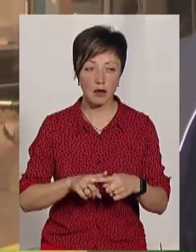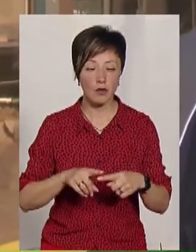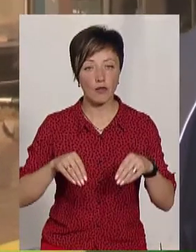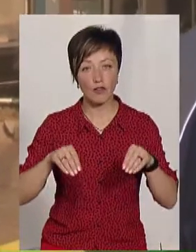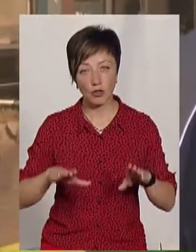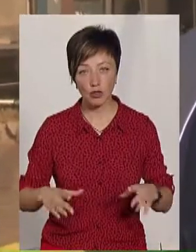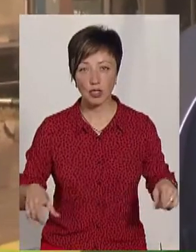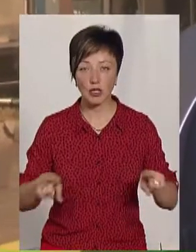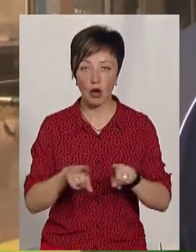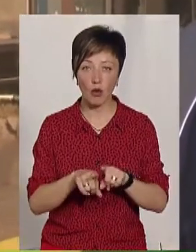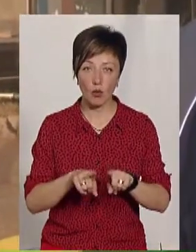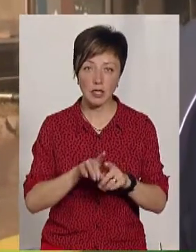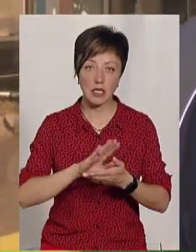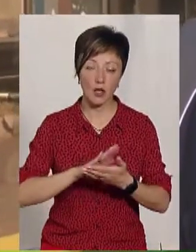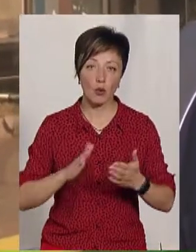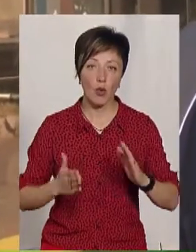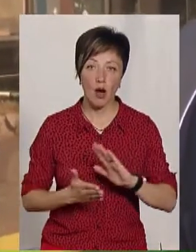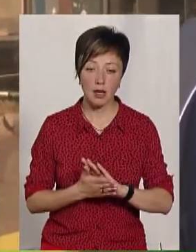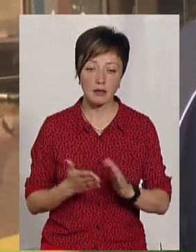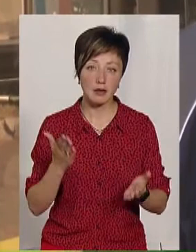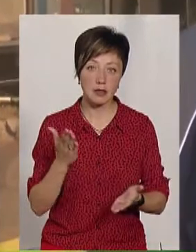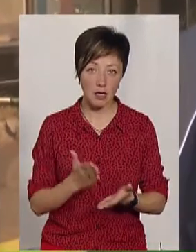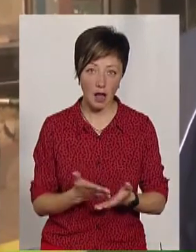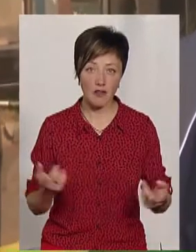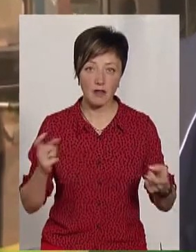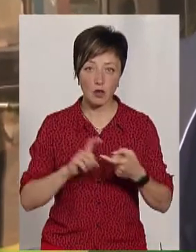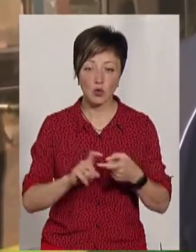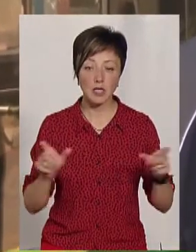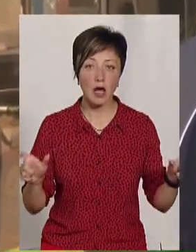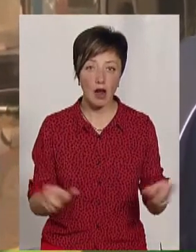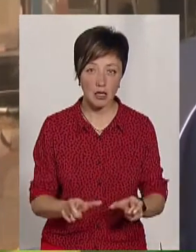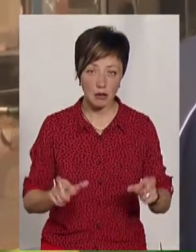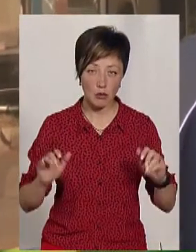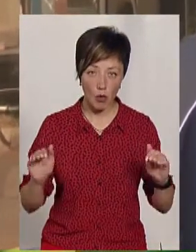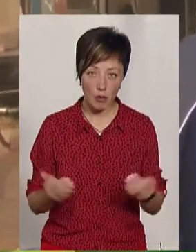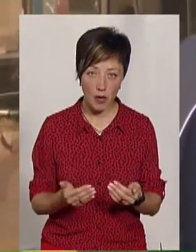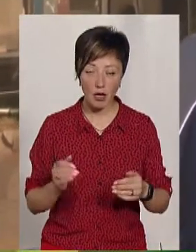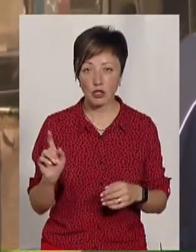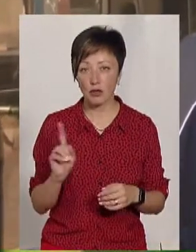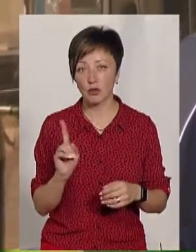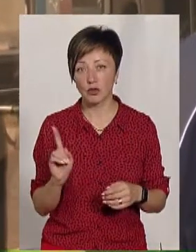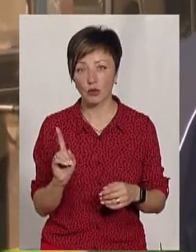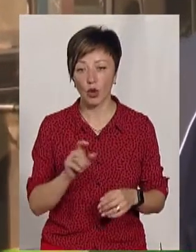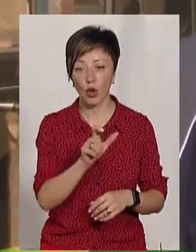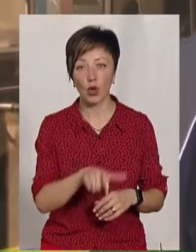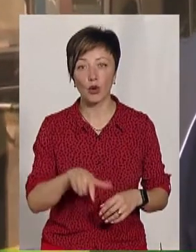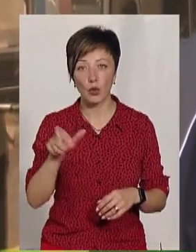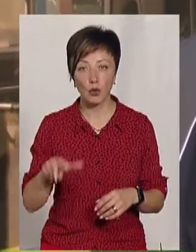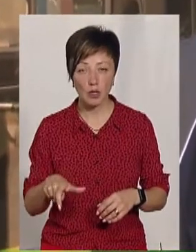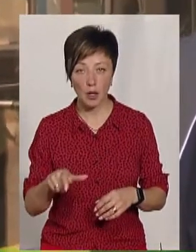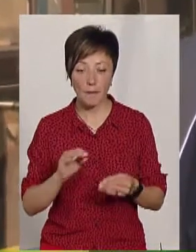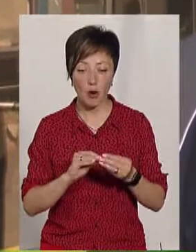з такої так званої ситуації, яка склалася у зв'язку з цими карантинними обмеженнями, що люди